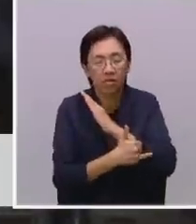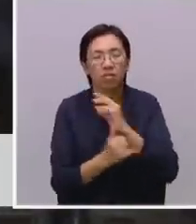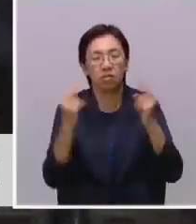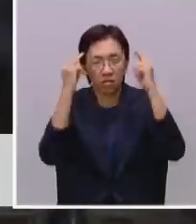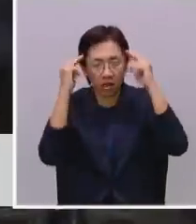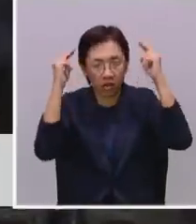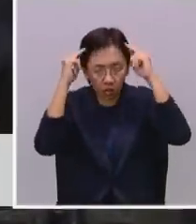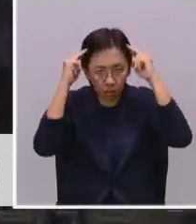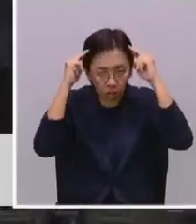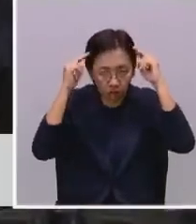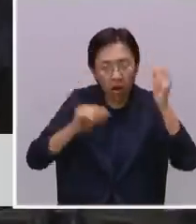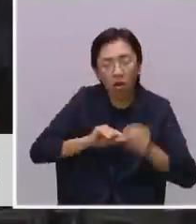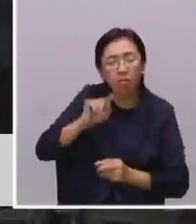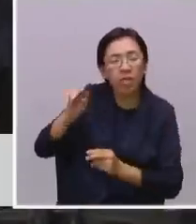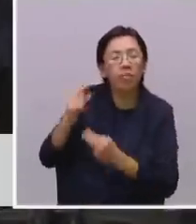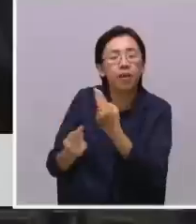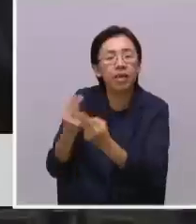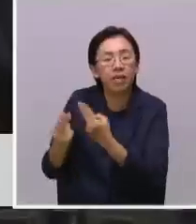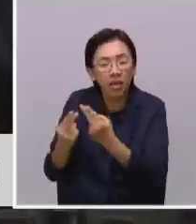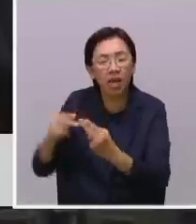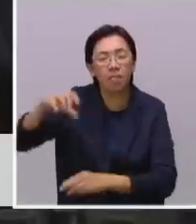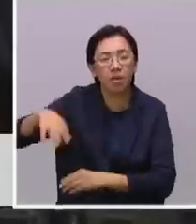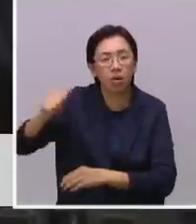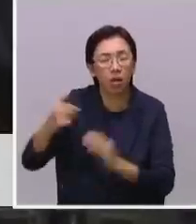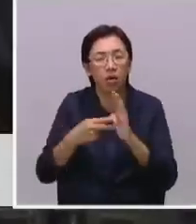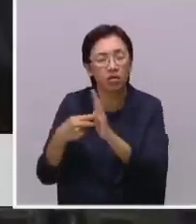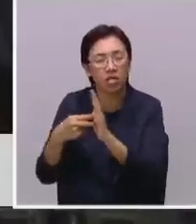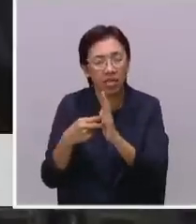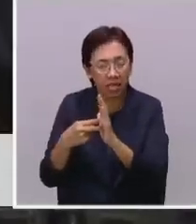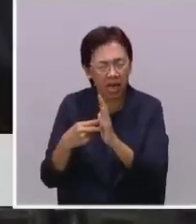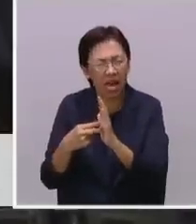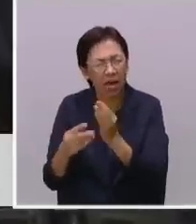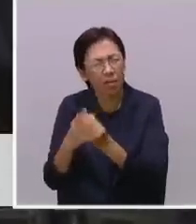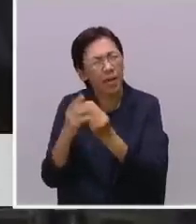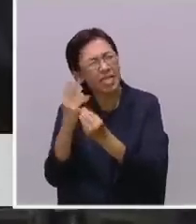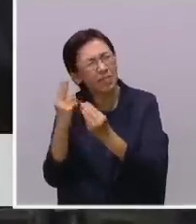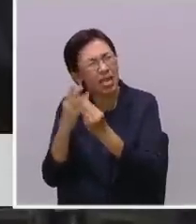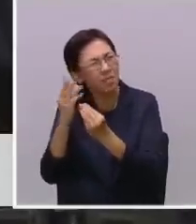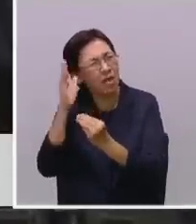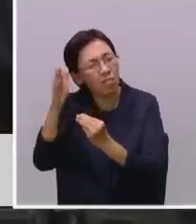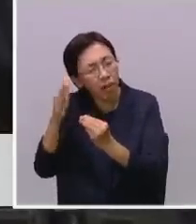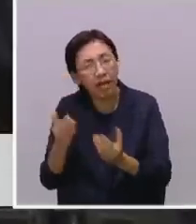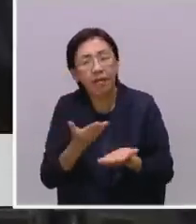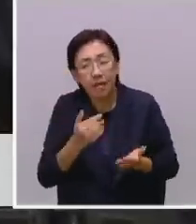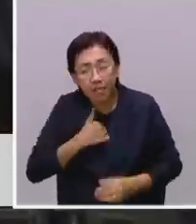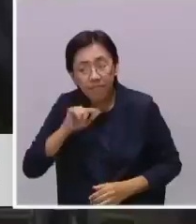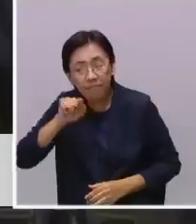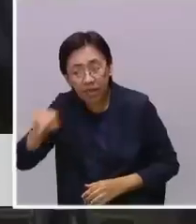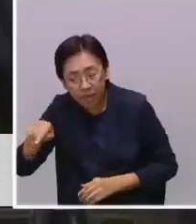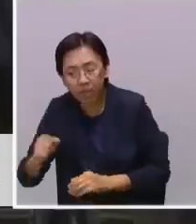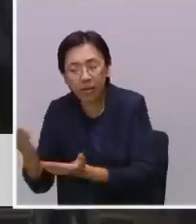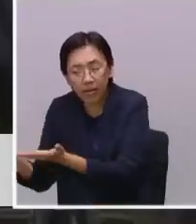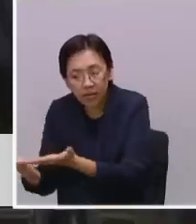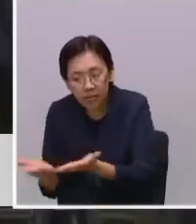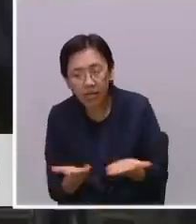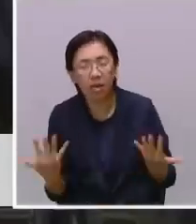ทางเย็นกรุงดามาสกัสซึ่งเป็นเมืองหลวงของซีเรียในอีกไม่กี่สัปดาห์ข้างหน้านี้แล้วนะคะเพื่อไปเทียบเชิญผู้นำซีเรียให้มา